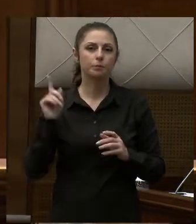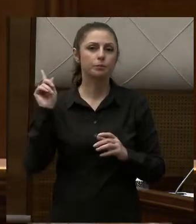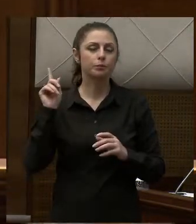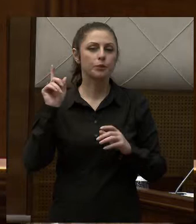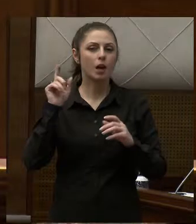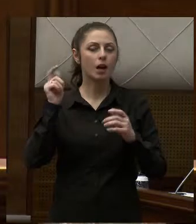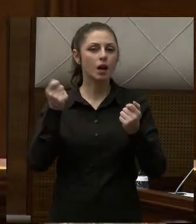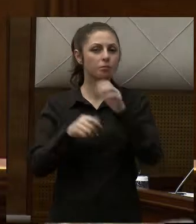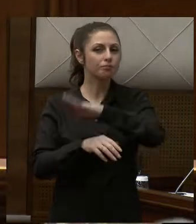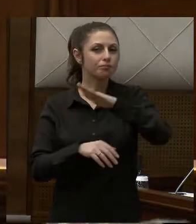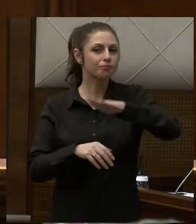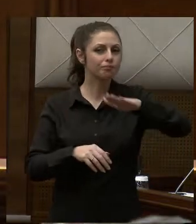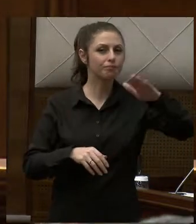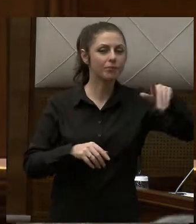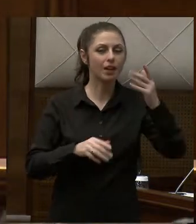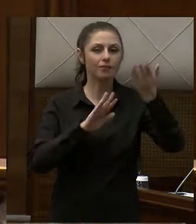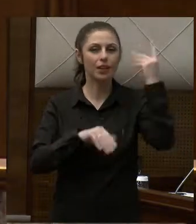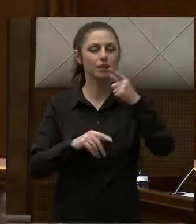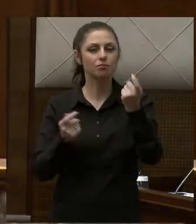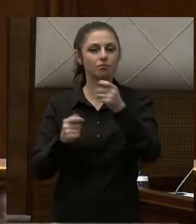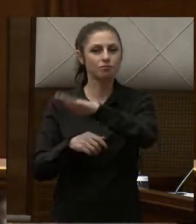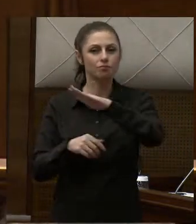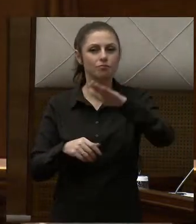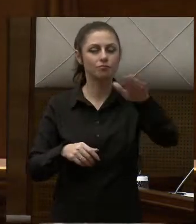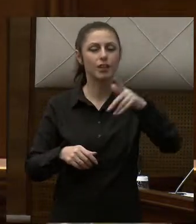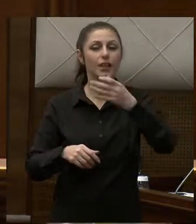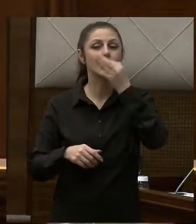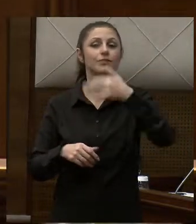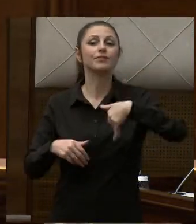otoparka müsaade etmezken, bugünkü daha sonra bize verilen imkanla